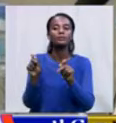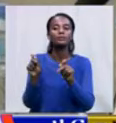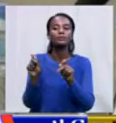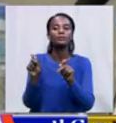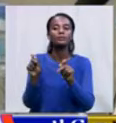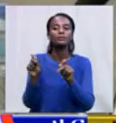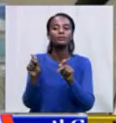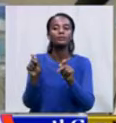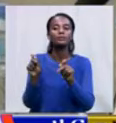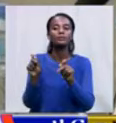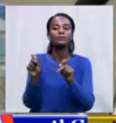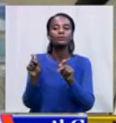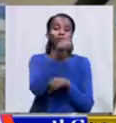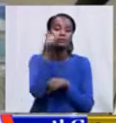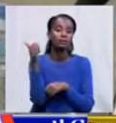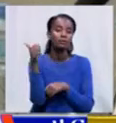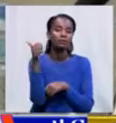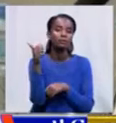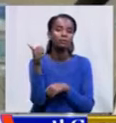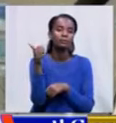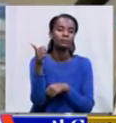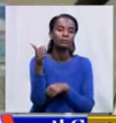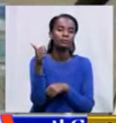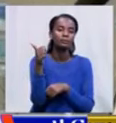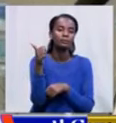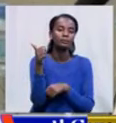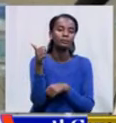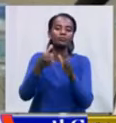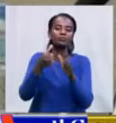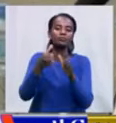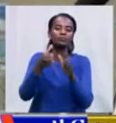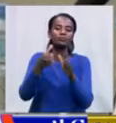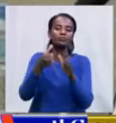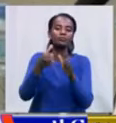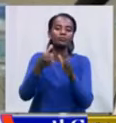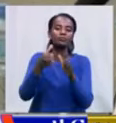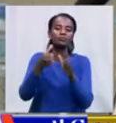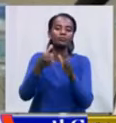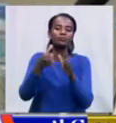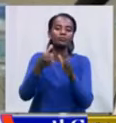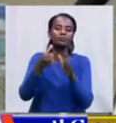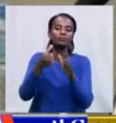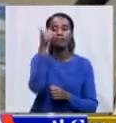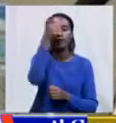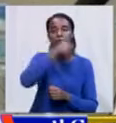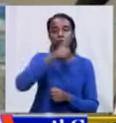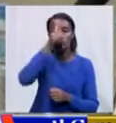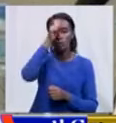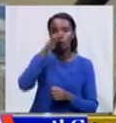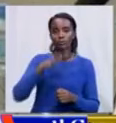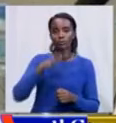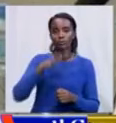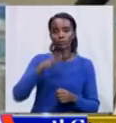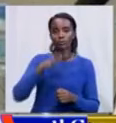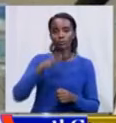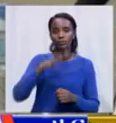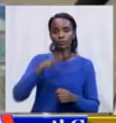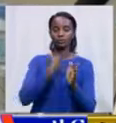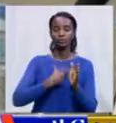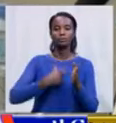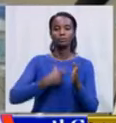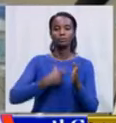ያደርገዋል ሌላው ሙእሚኖች እንዳይጨባበጡ ማንኛውም ሰው ማለት ነው ሙእሚኖችን ብቻ አይለይም